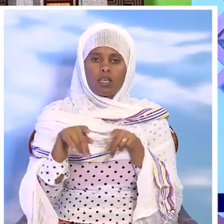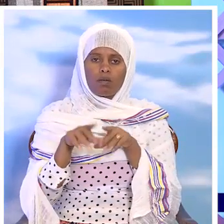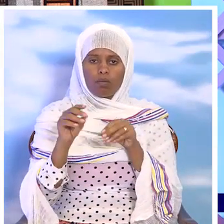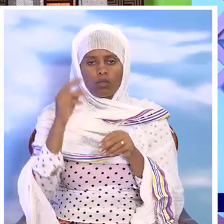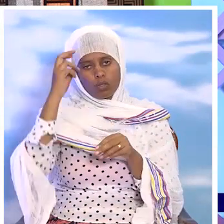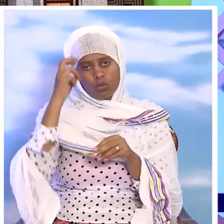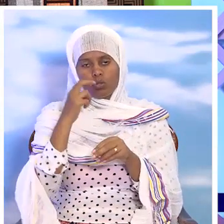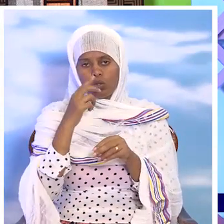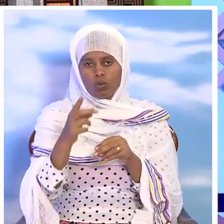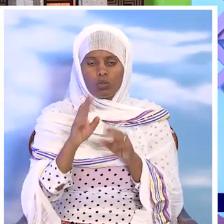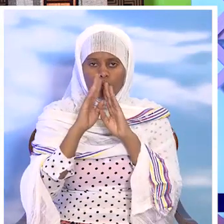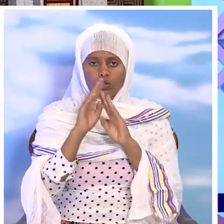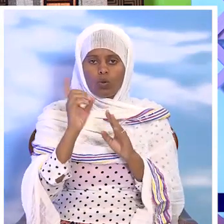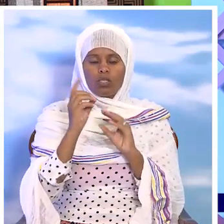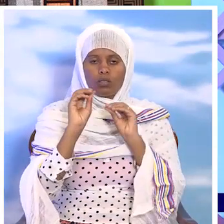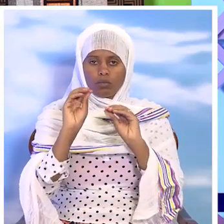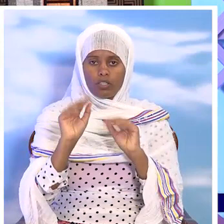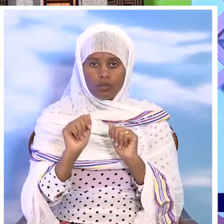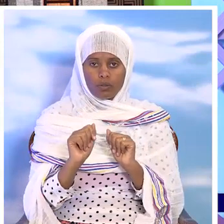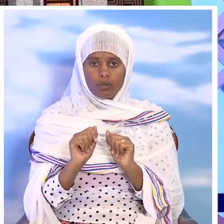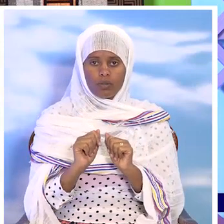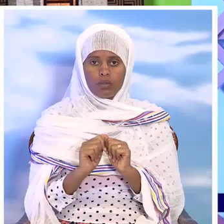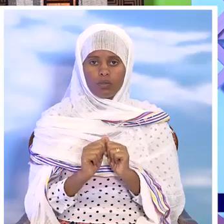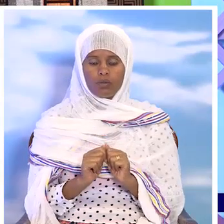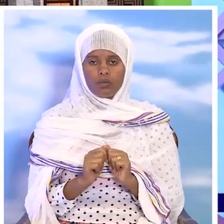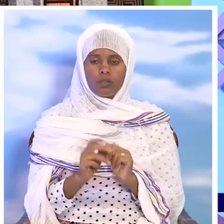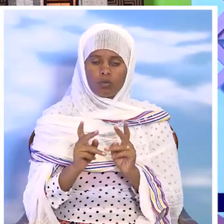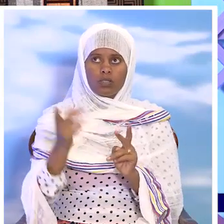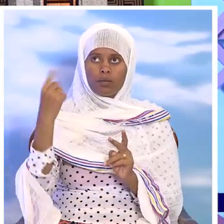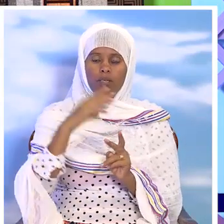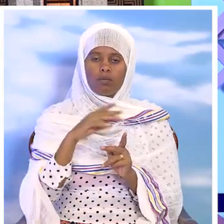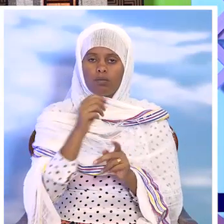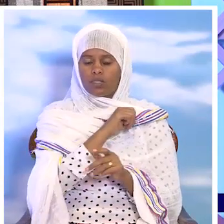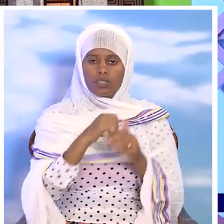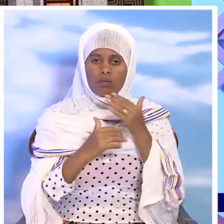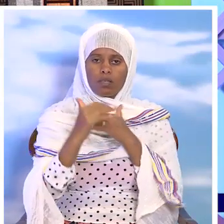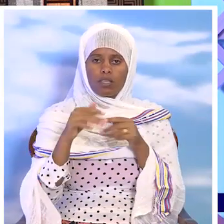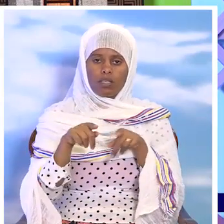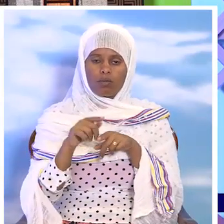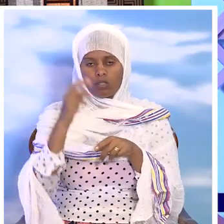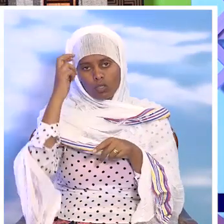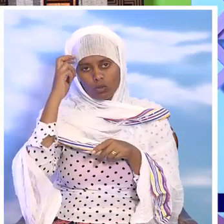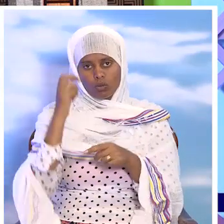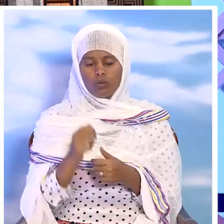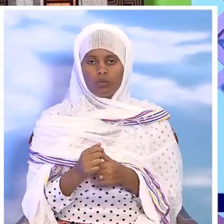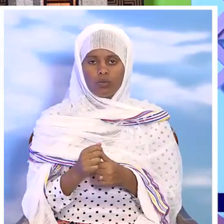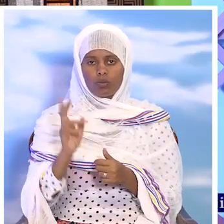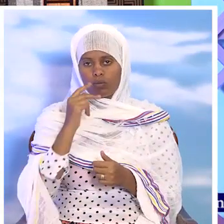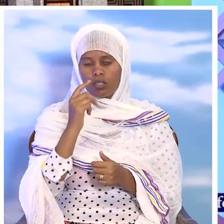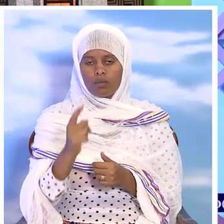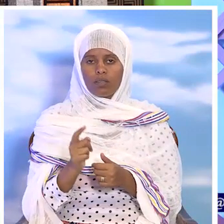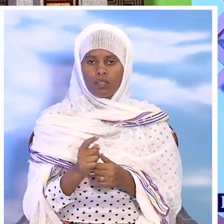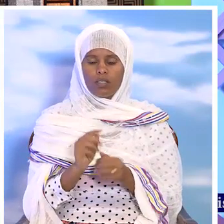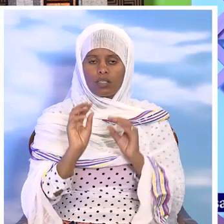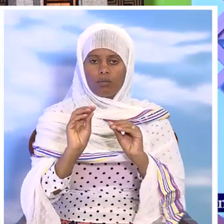ቅዱስ ዮሃንስ ምህር ነይሩ መጥምቀ መለኮት ልክዕ ክርስቶስ ኣምላኽና ድማ መንግስተ ሰማያት ቀሪባ እያ ሞ ተነስሑ እናበለ ክምህር